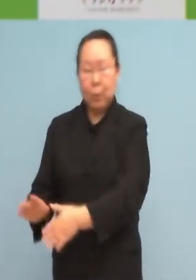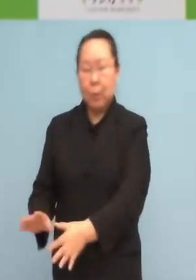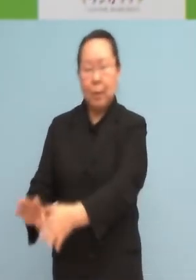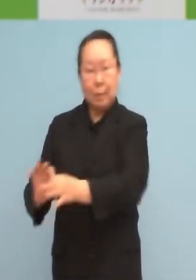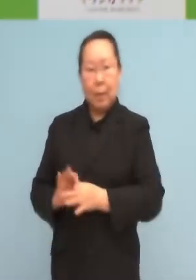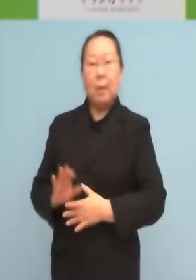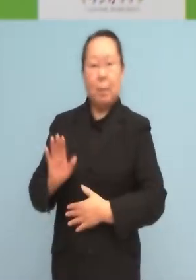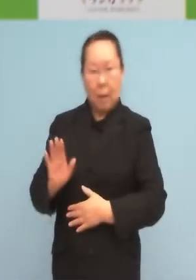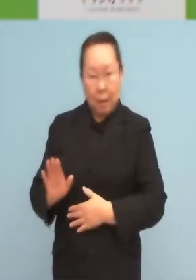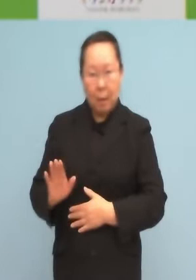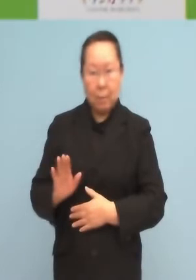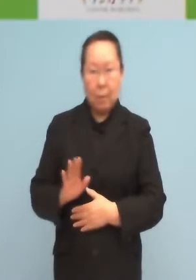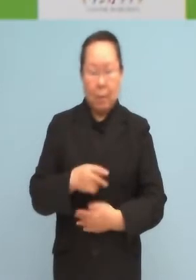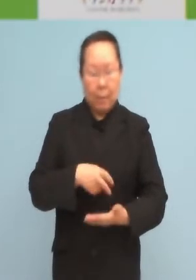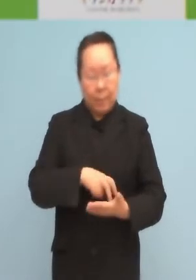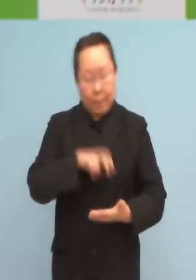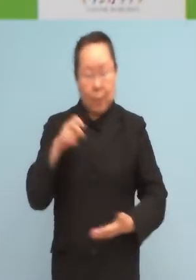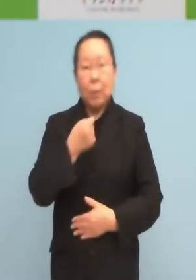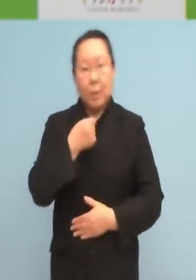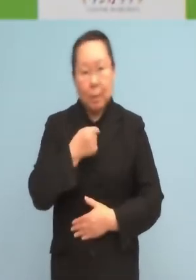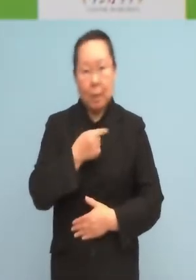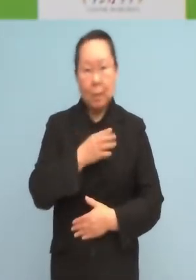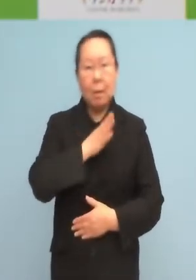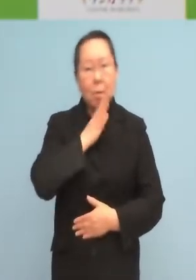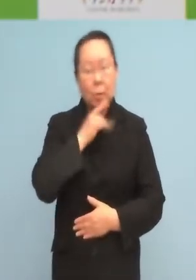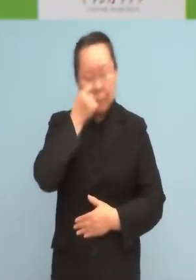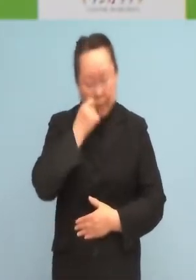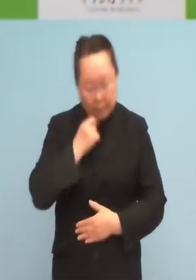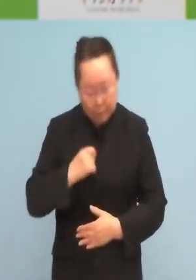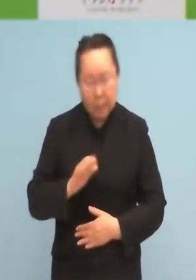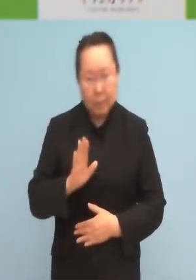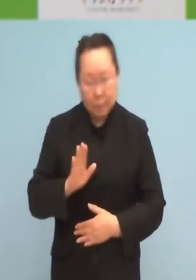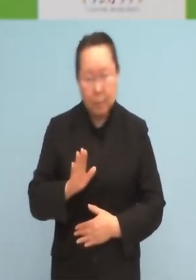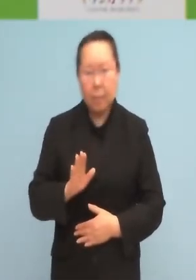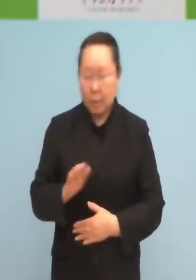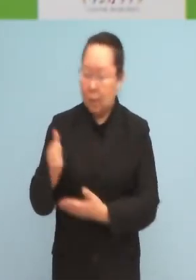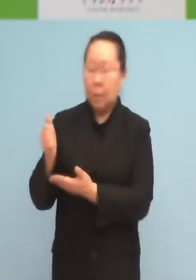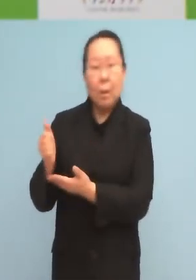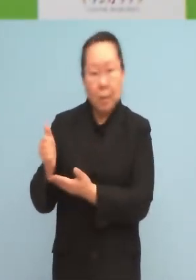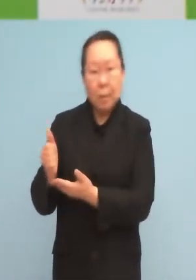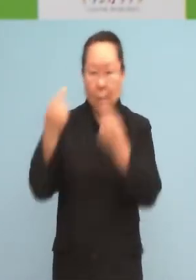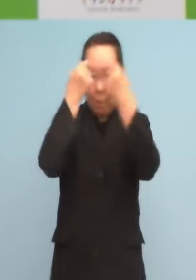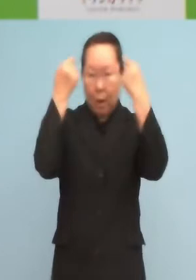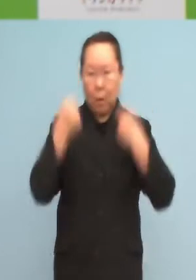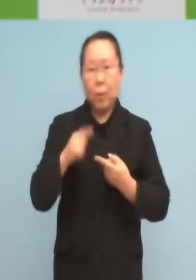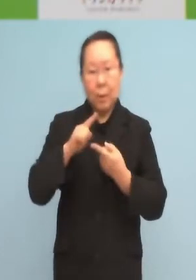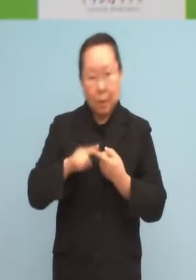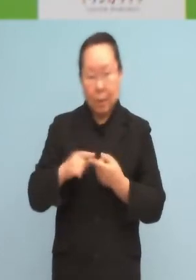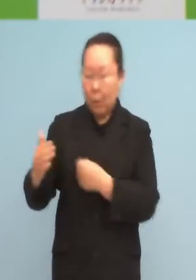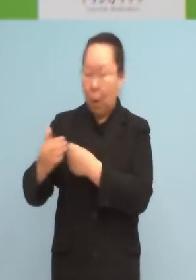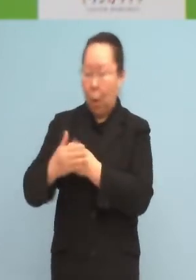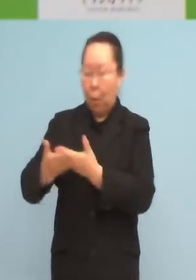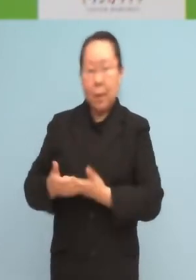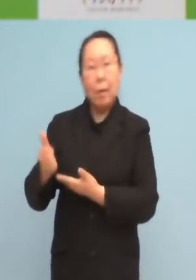ただ悲しいばかりで、あります。布川先生におかれましては、私個人的にも大変お世話になりました